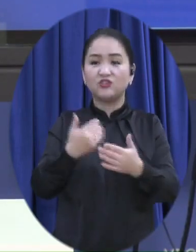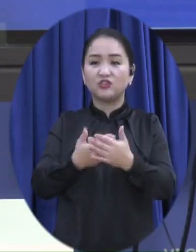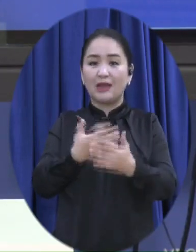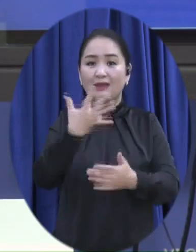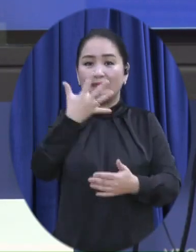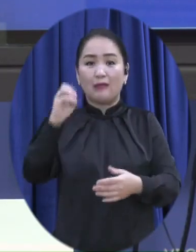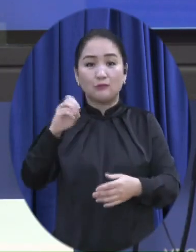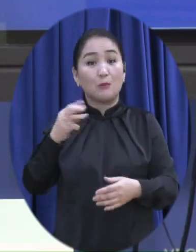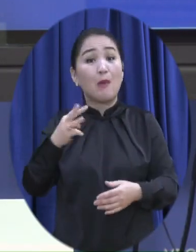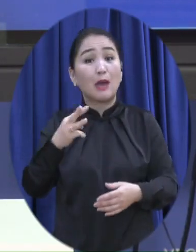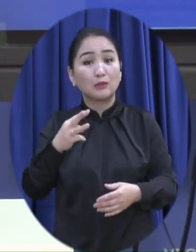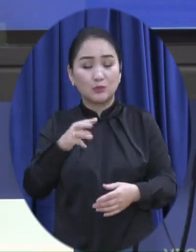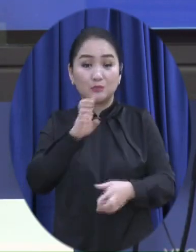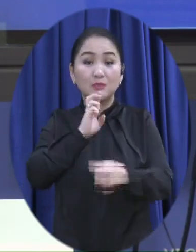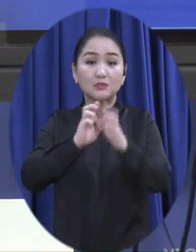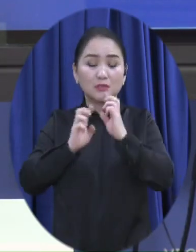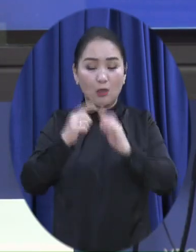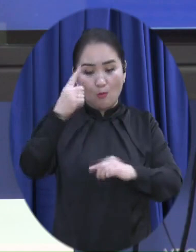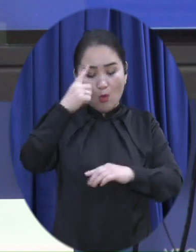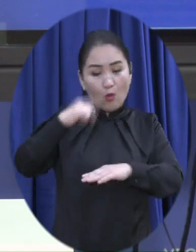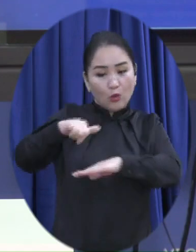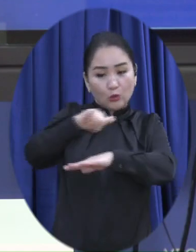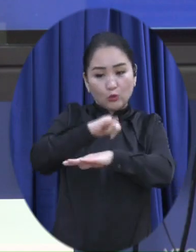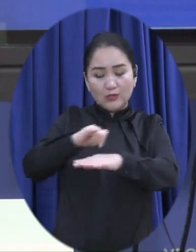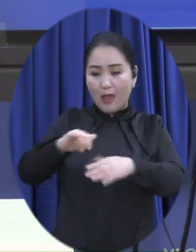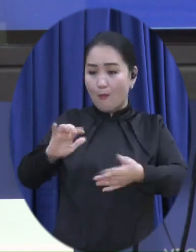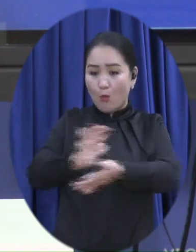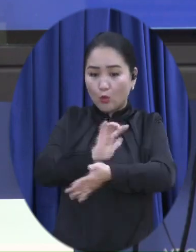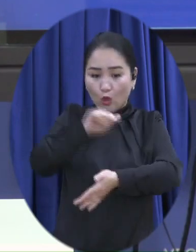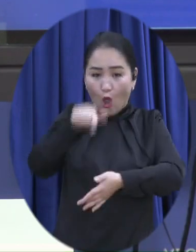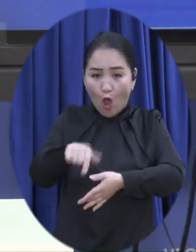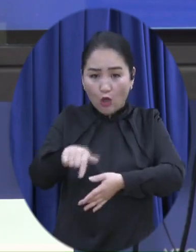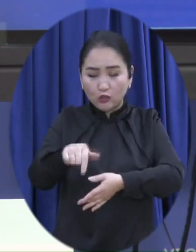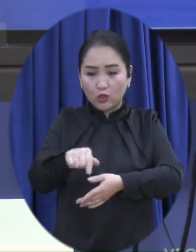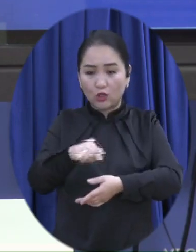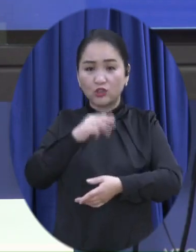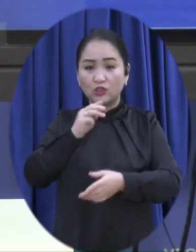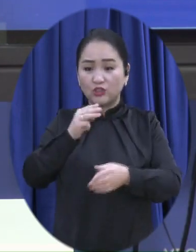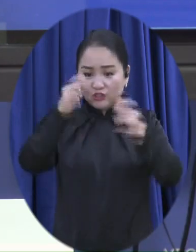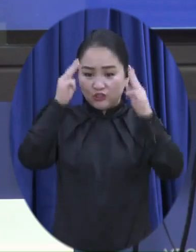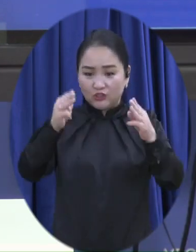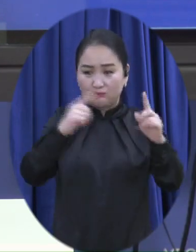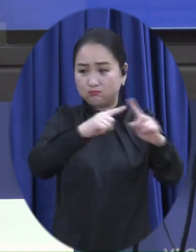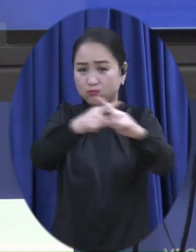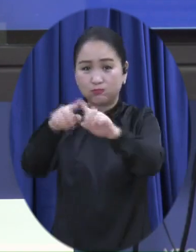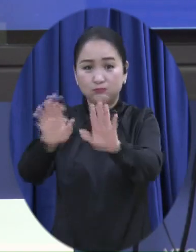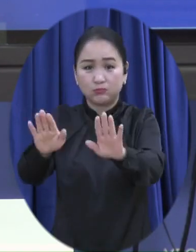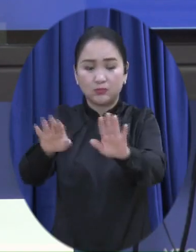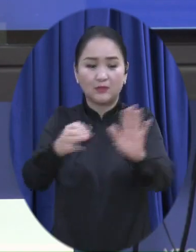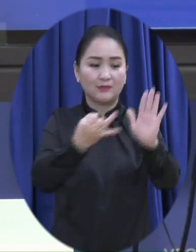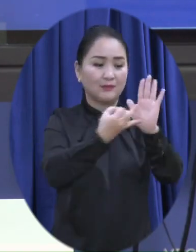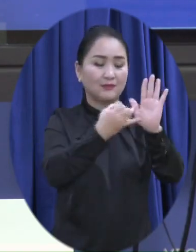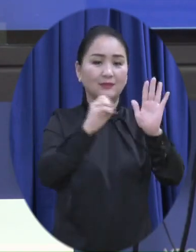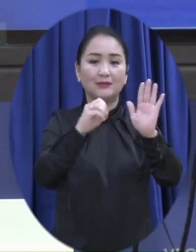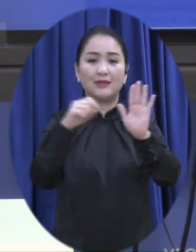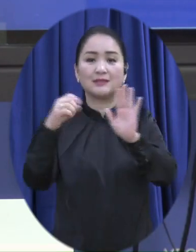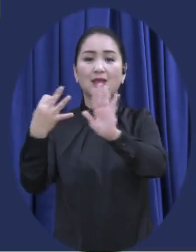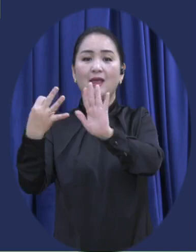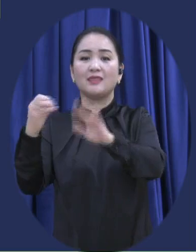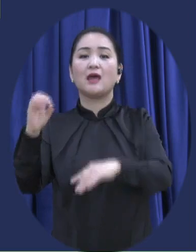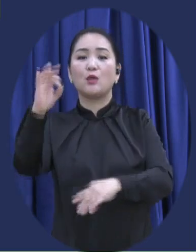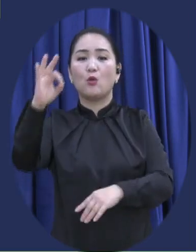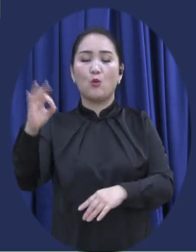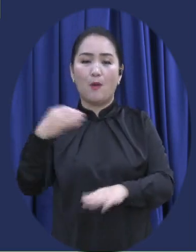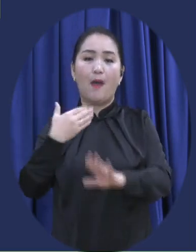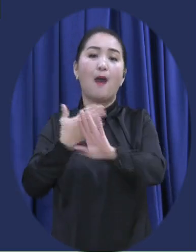улсын хувьд бол авсан арга хэмжээгээ богино хугацаанд авсан учраас 70-80% болвол хамгаалж байгаа гэж бид нар тооцоолороо манай